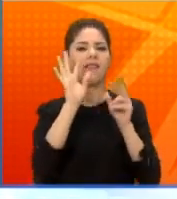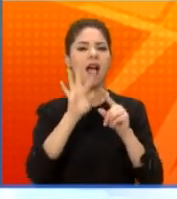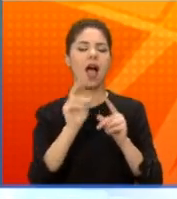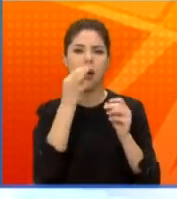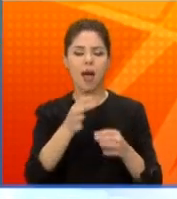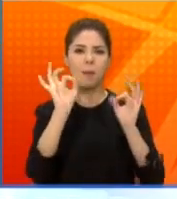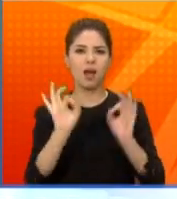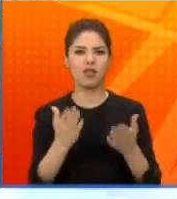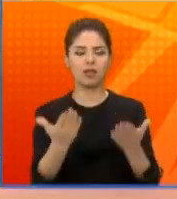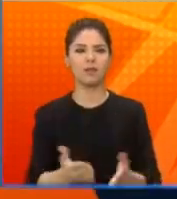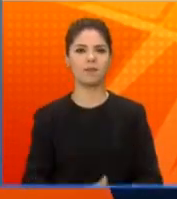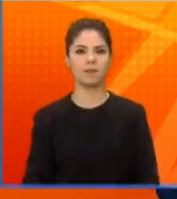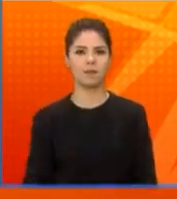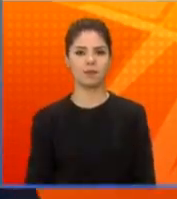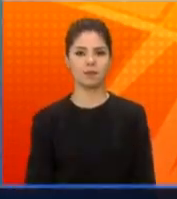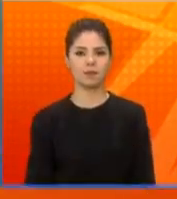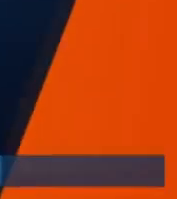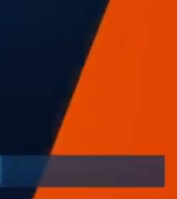bile.